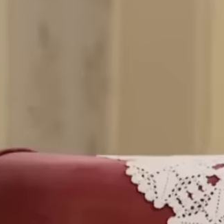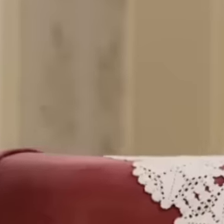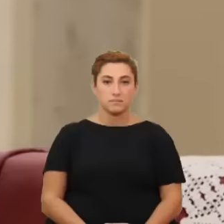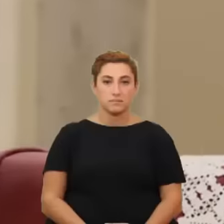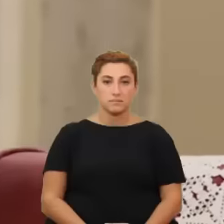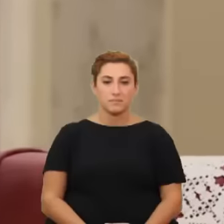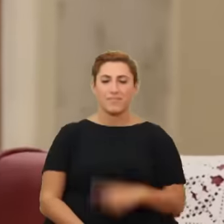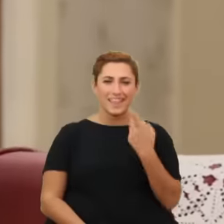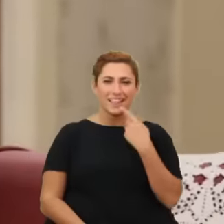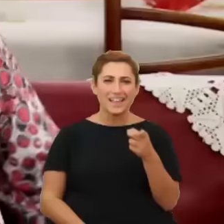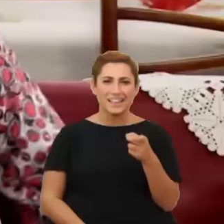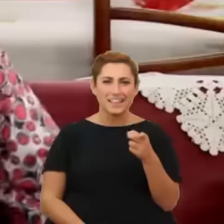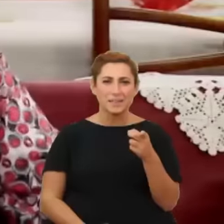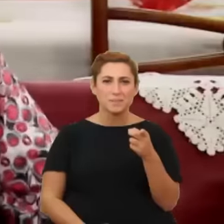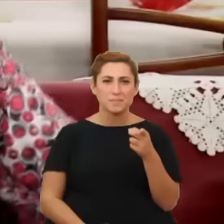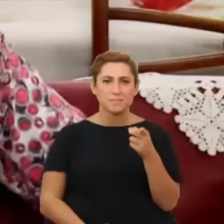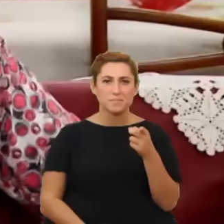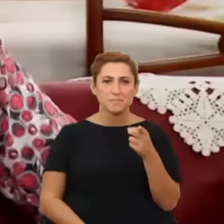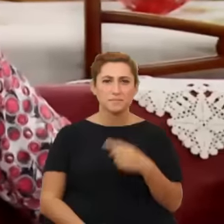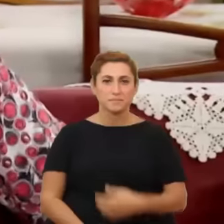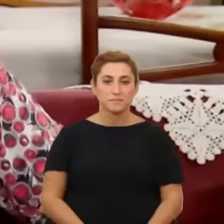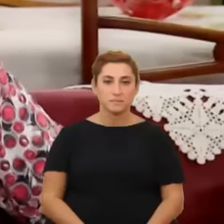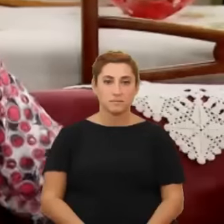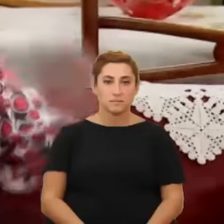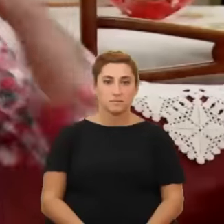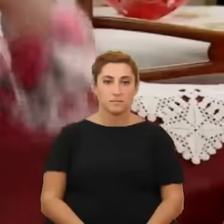düşünüyor. Ne dedi bu?